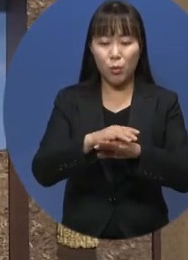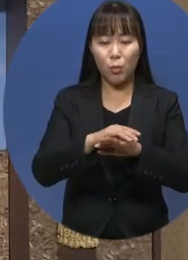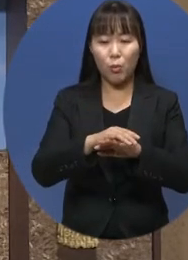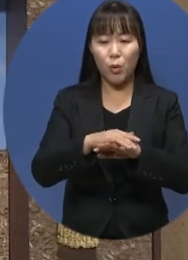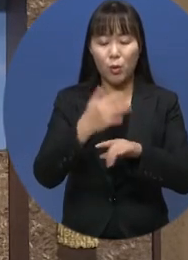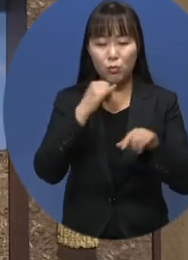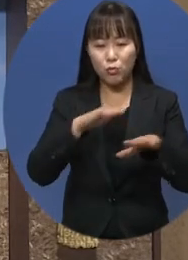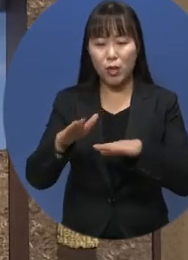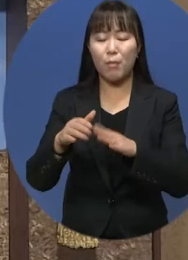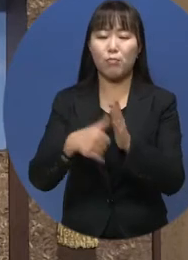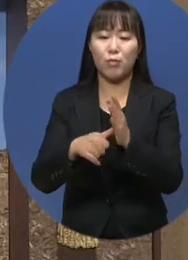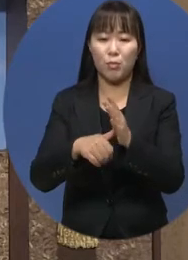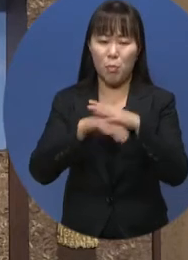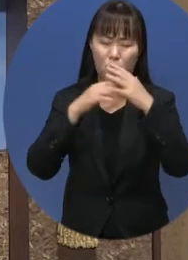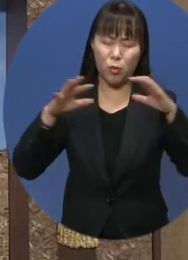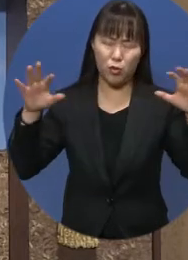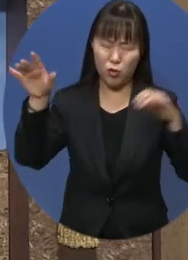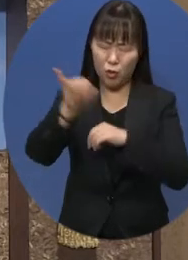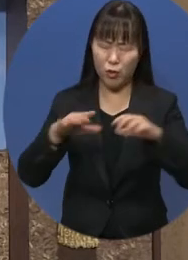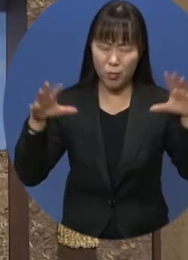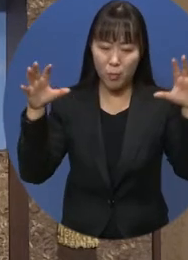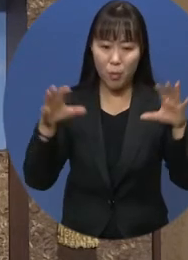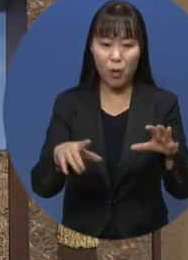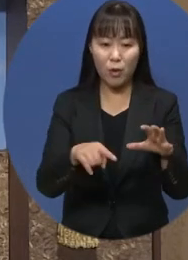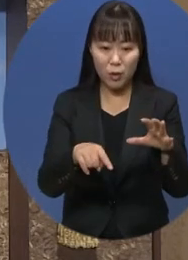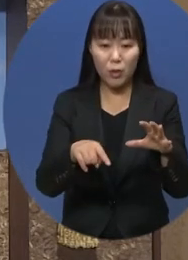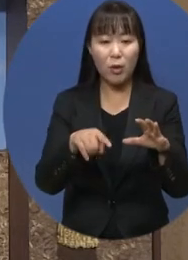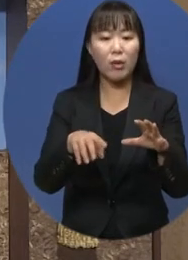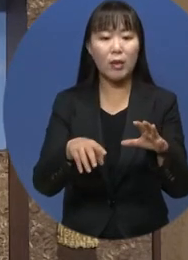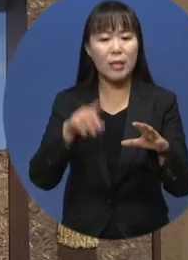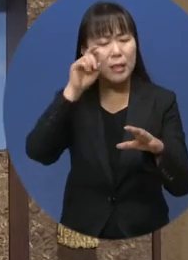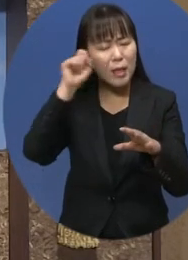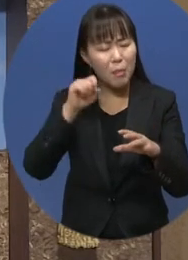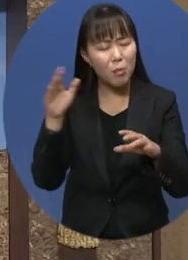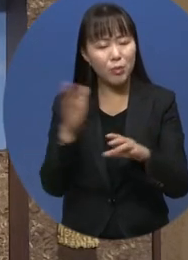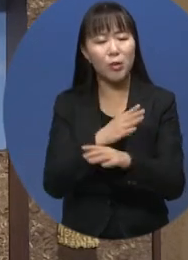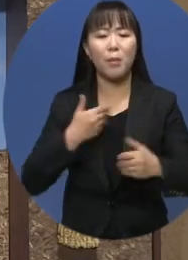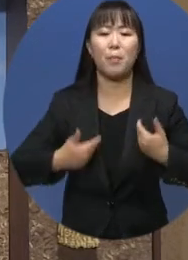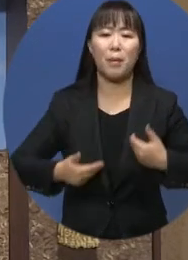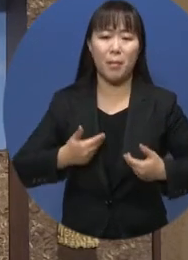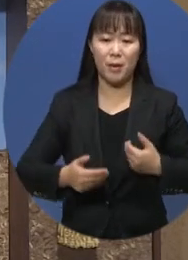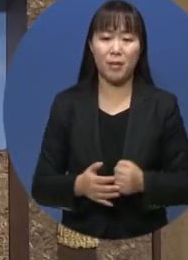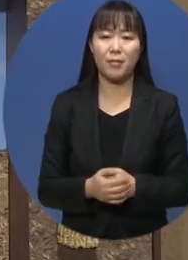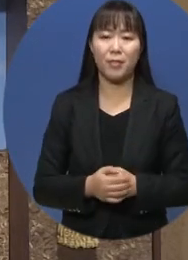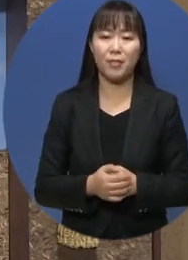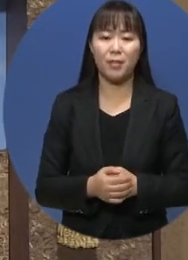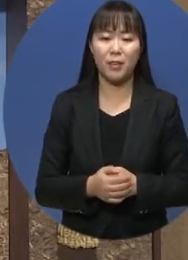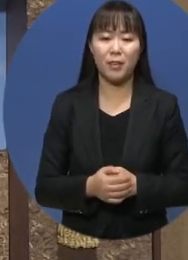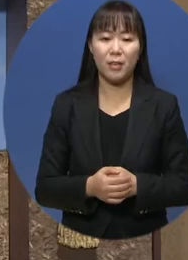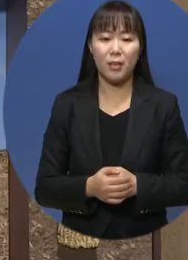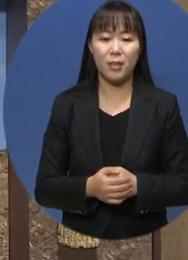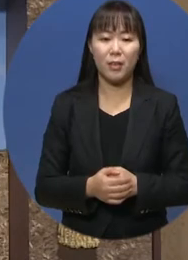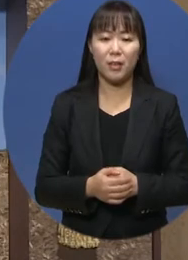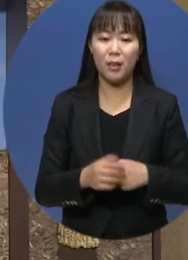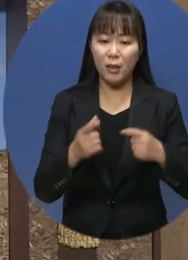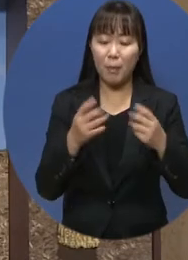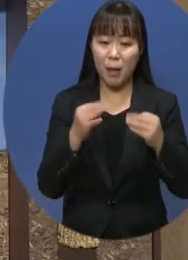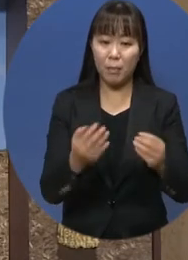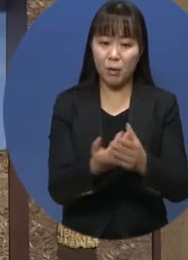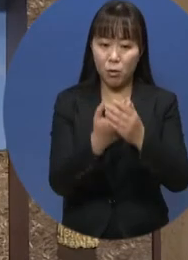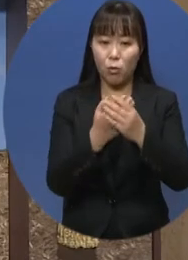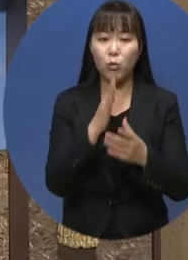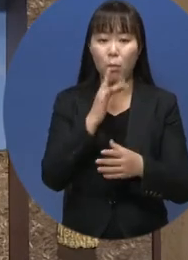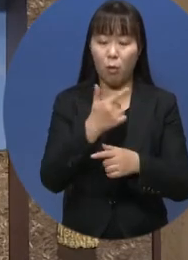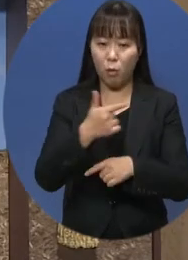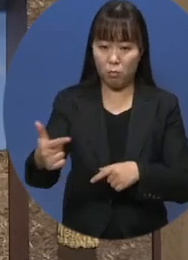전국의 농수산물이 다 모이는 곳인데 4 이 모이는 곳이 새벽부터 바꿉니다 예 이런 게 훨 써가지고 그리고 구리 소드